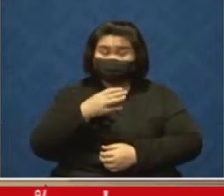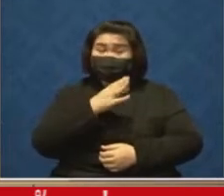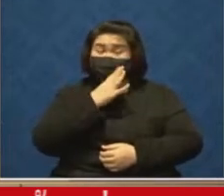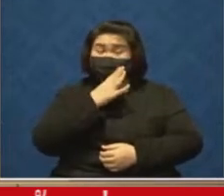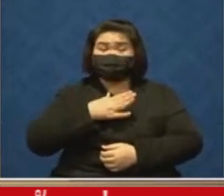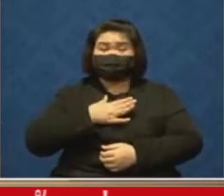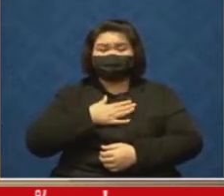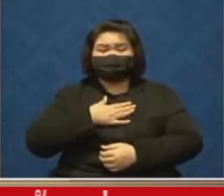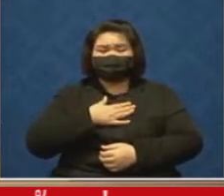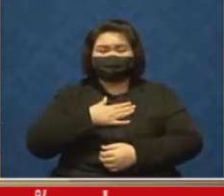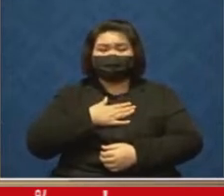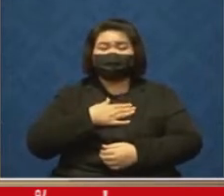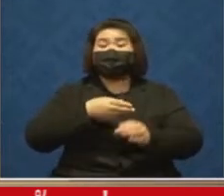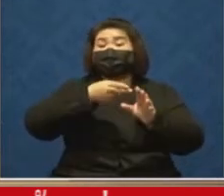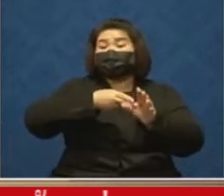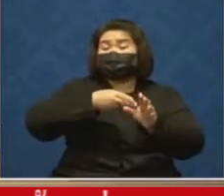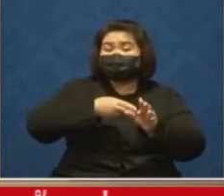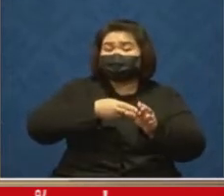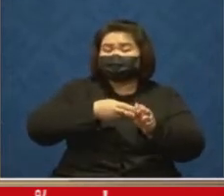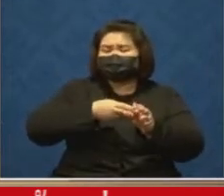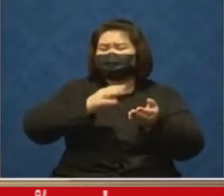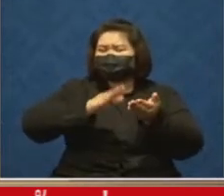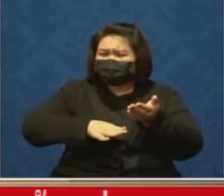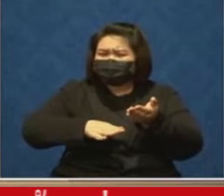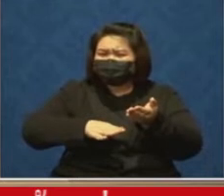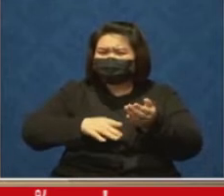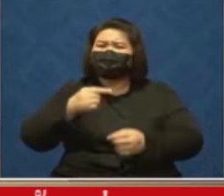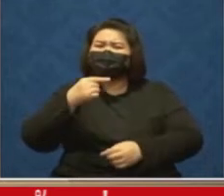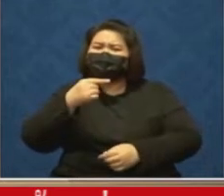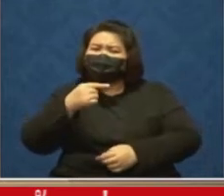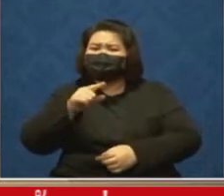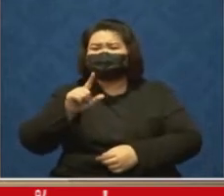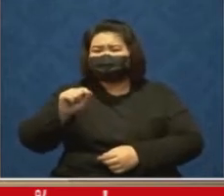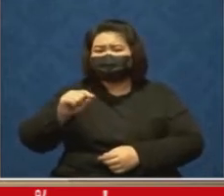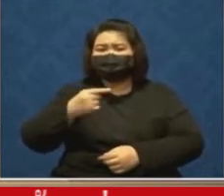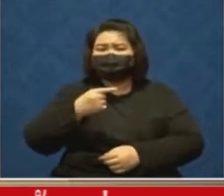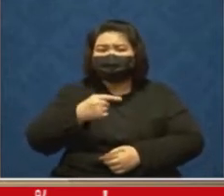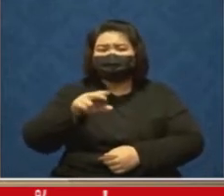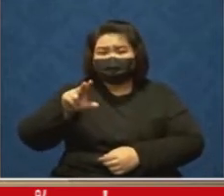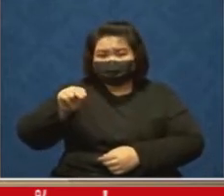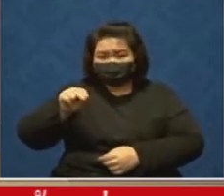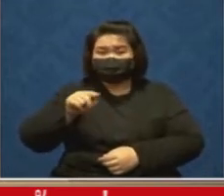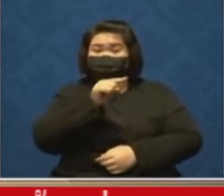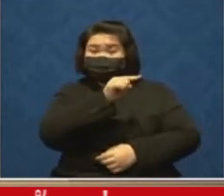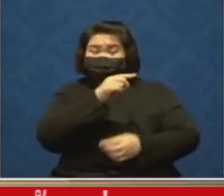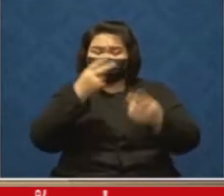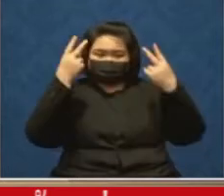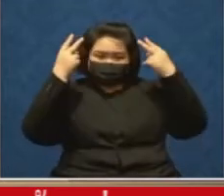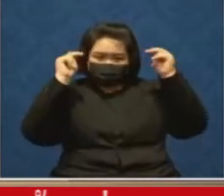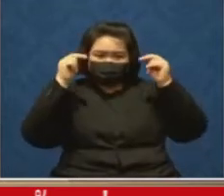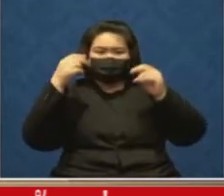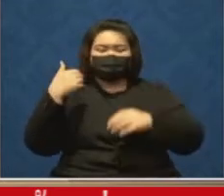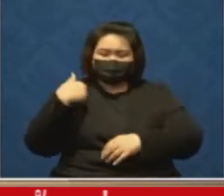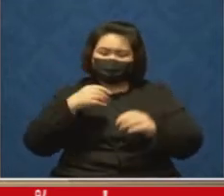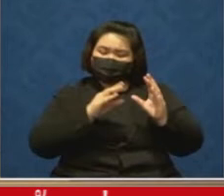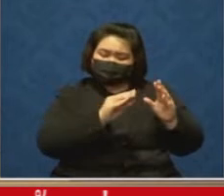ลดราคาน้มัน 20, 30 สตังคณะกรมการพลังงานแ่งชาติโดยท่ผลเอกประยุตก็จะม